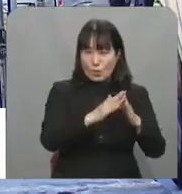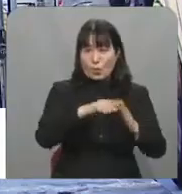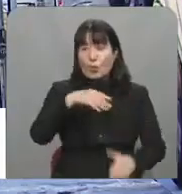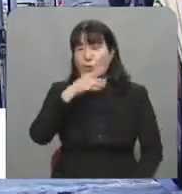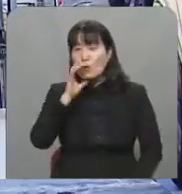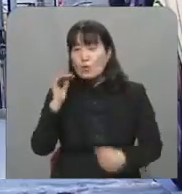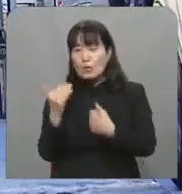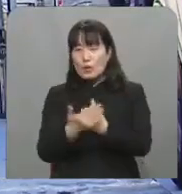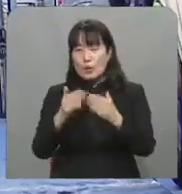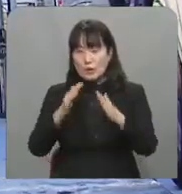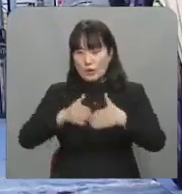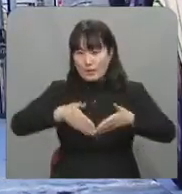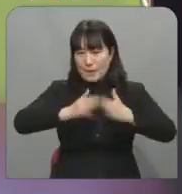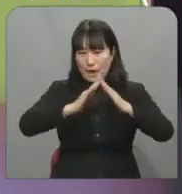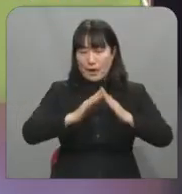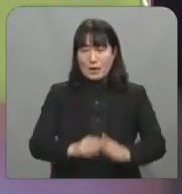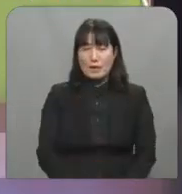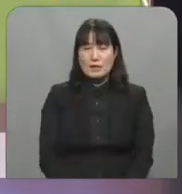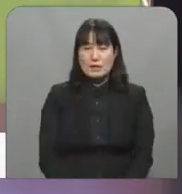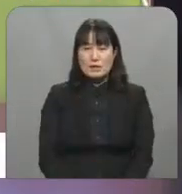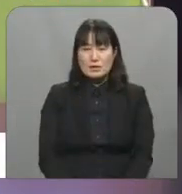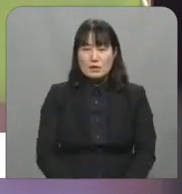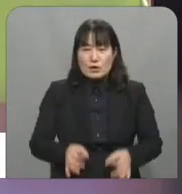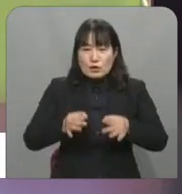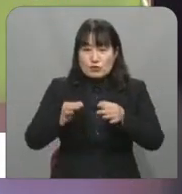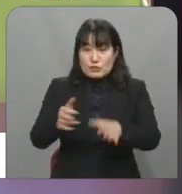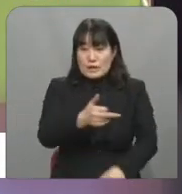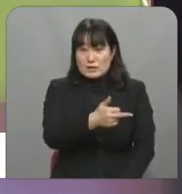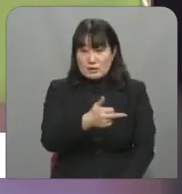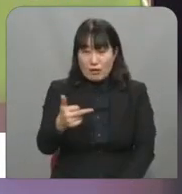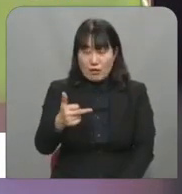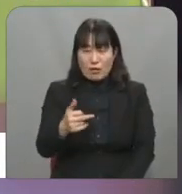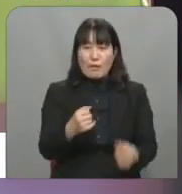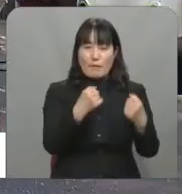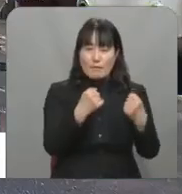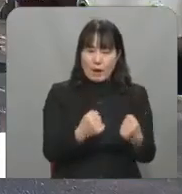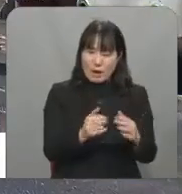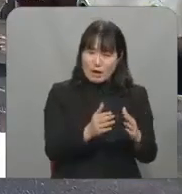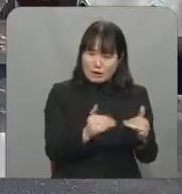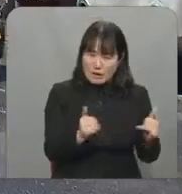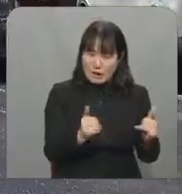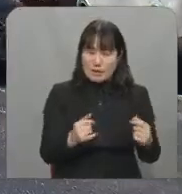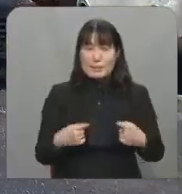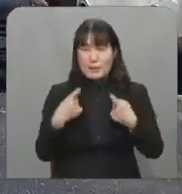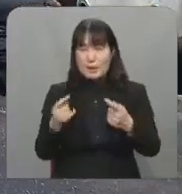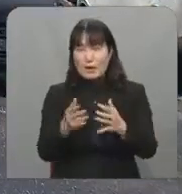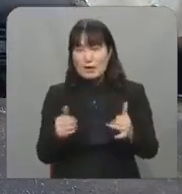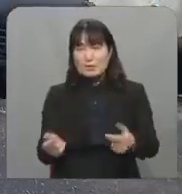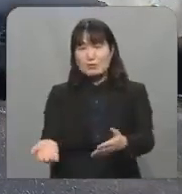조성하게 됩니다. 하지만 대대적인 투자에 걸맞는 상주 인구 증가와 관광객 유치